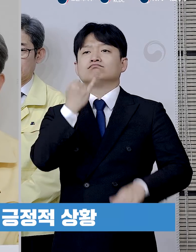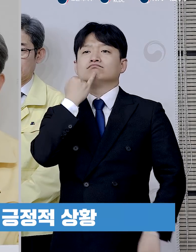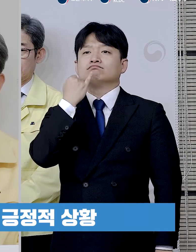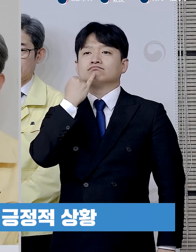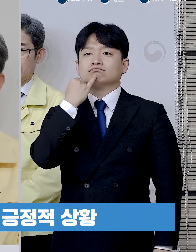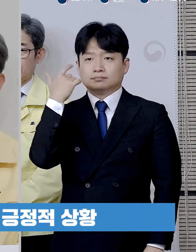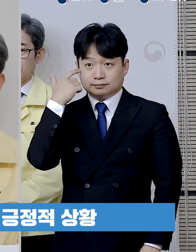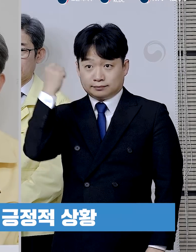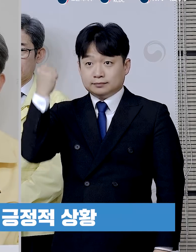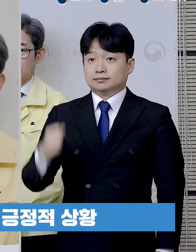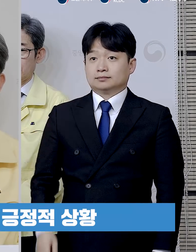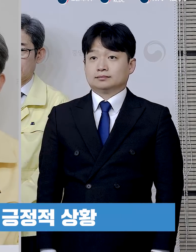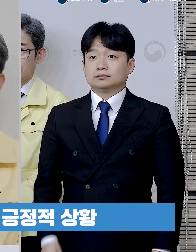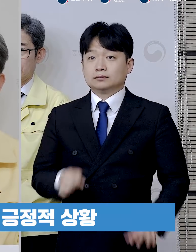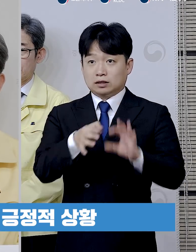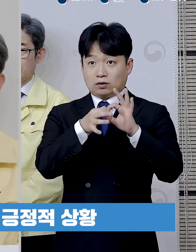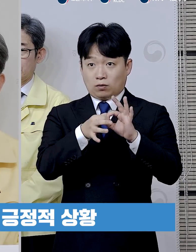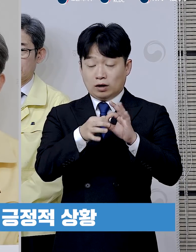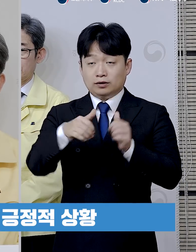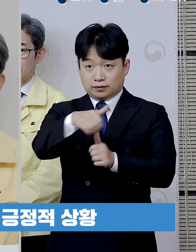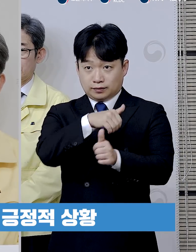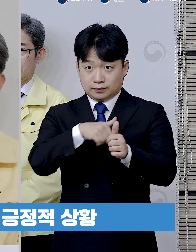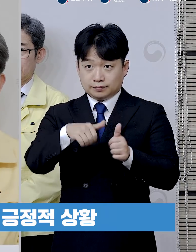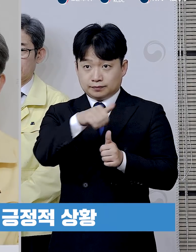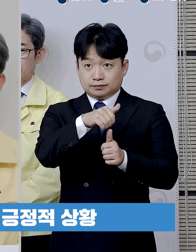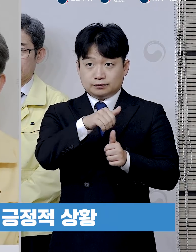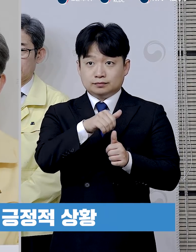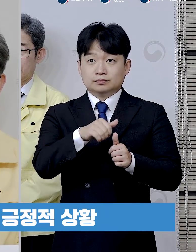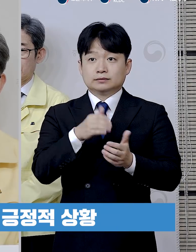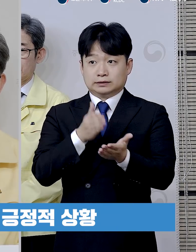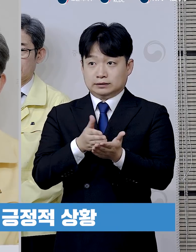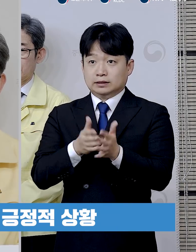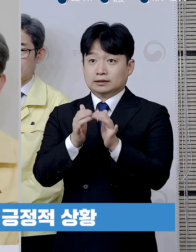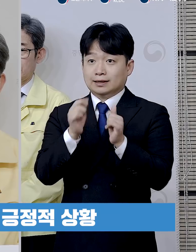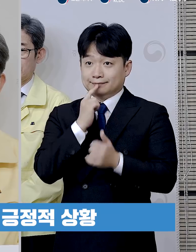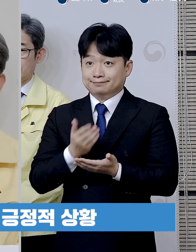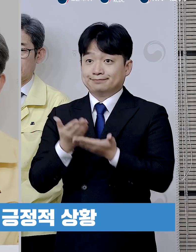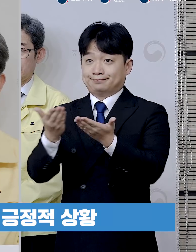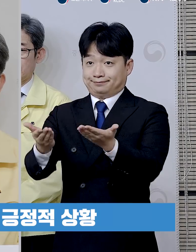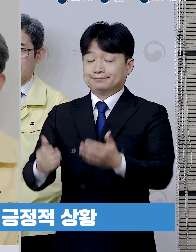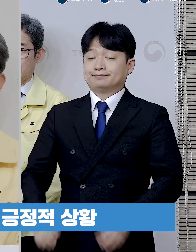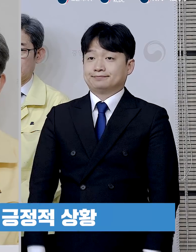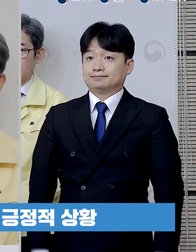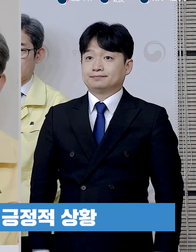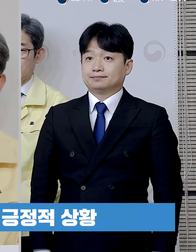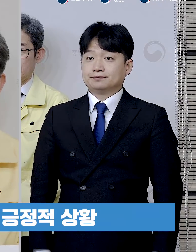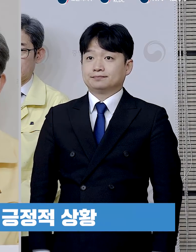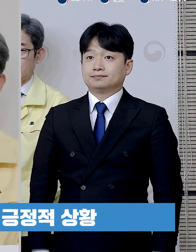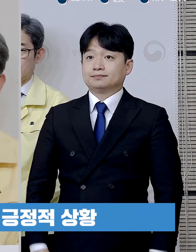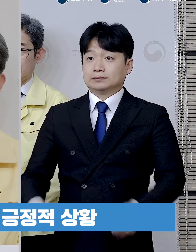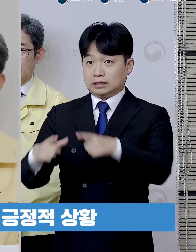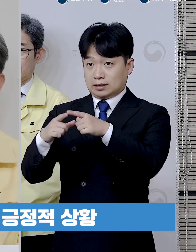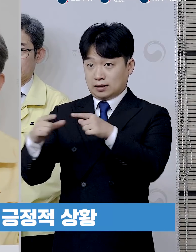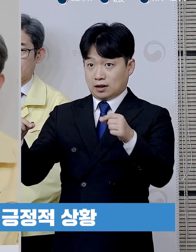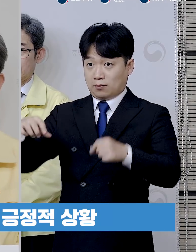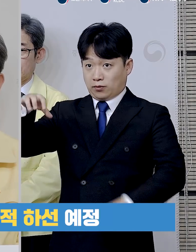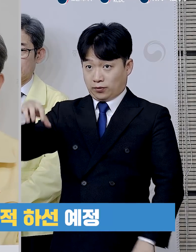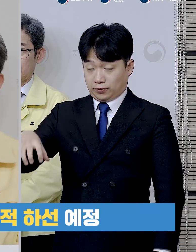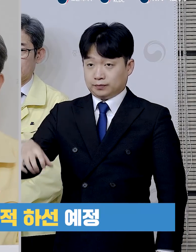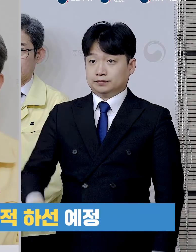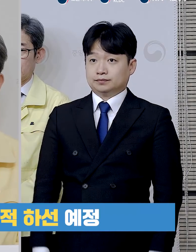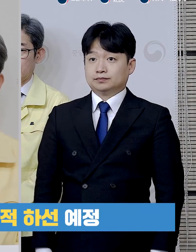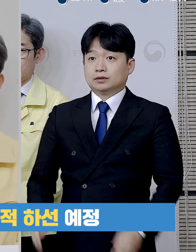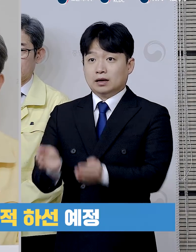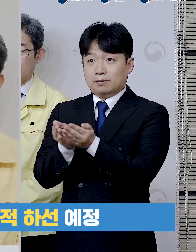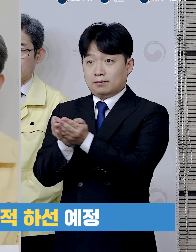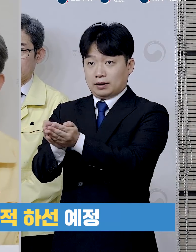현재로서는 상당히 긍정적으로 보고 있고 관련 사항은 지속적으로 기자분들께 말씀드리도록 하겠습니다.